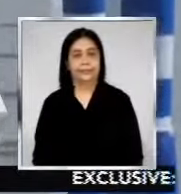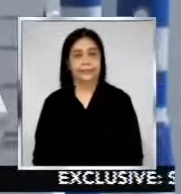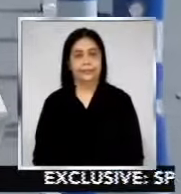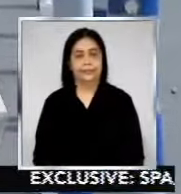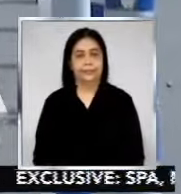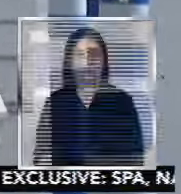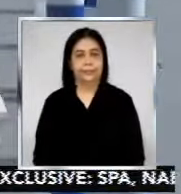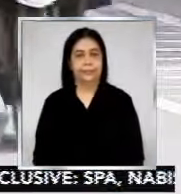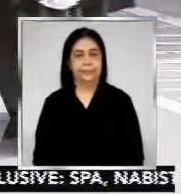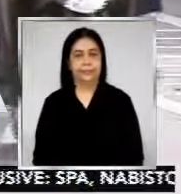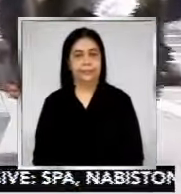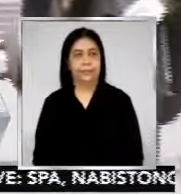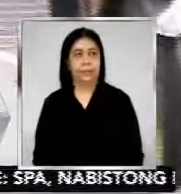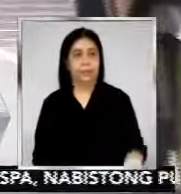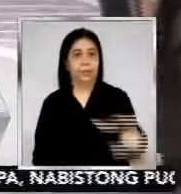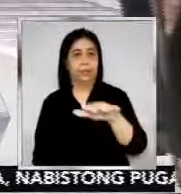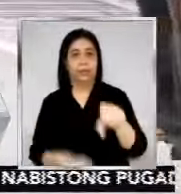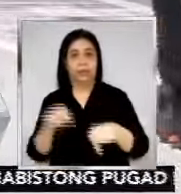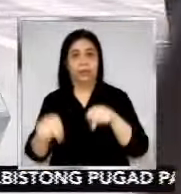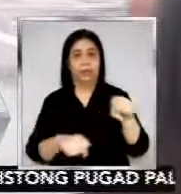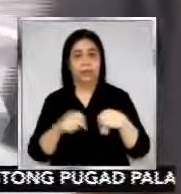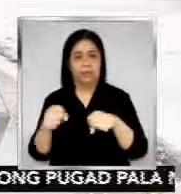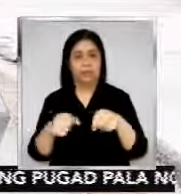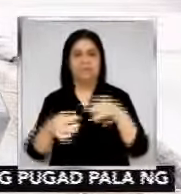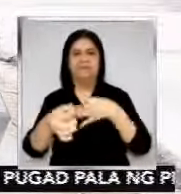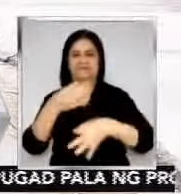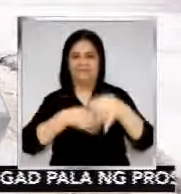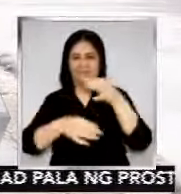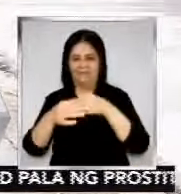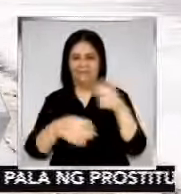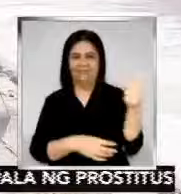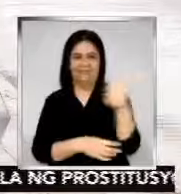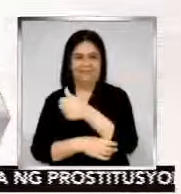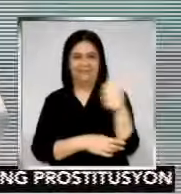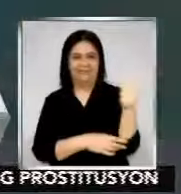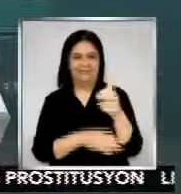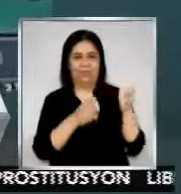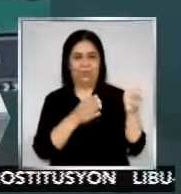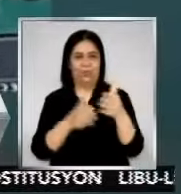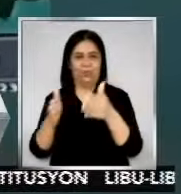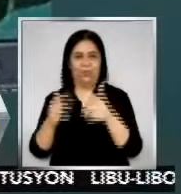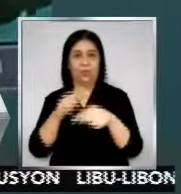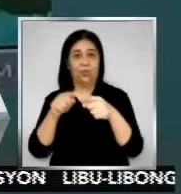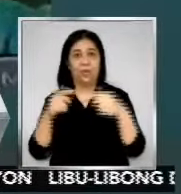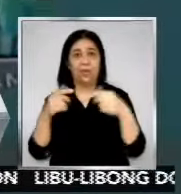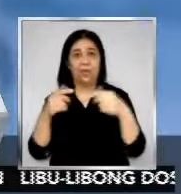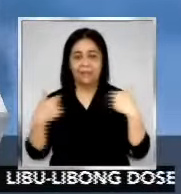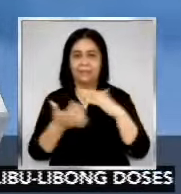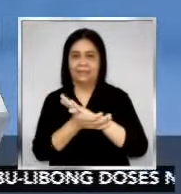Ang mga bisikletang naging alternatibong transportasyon ng magkapandemya, ilang beses nang tinarget ng mga